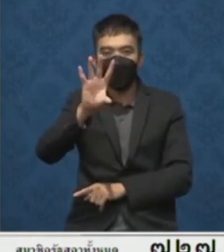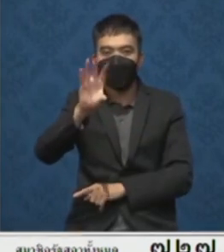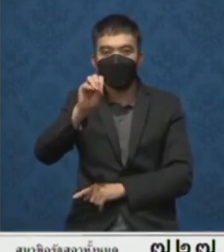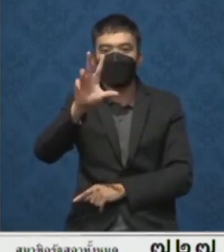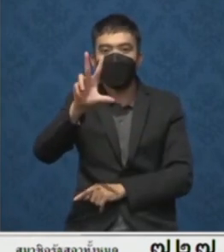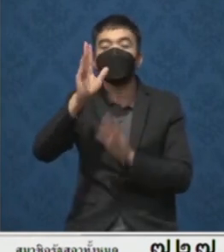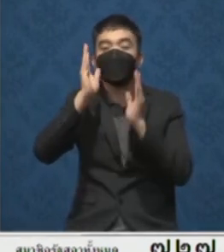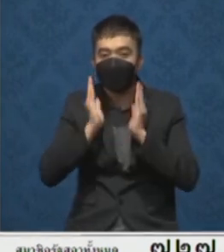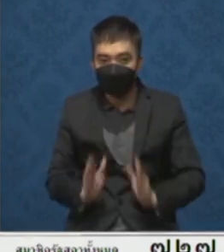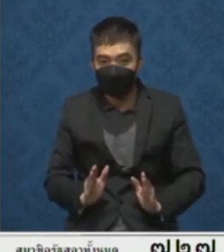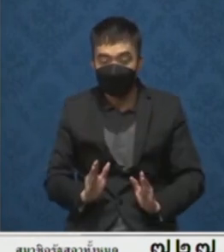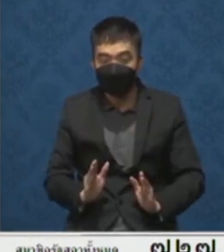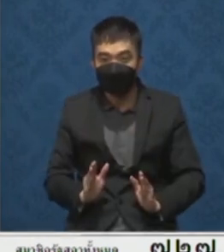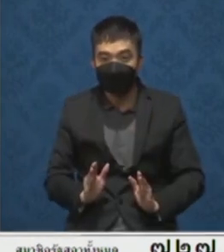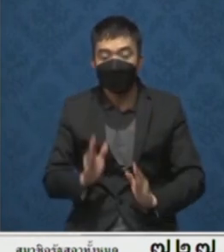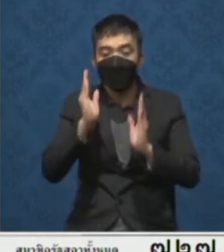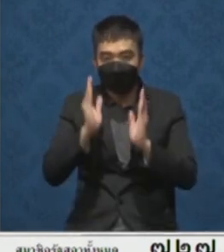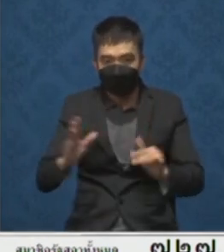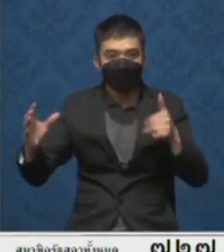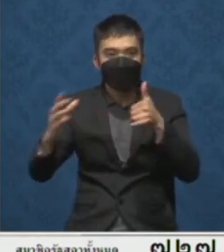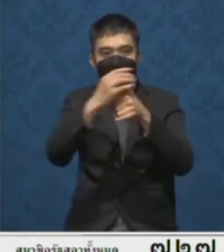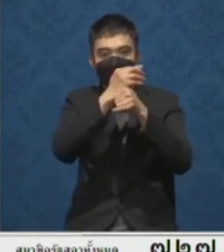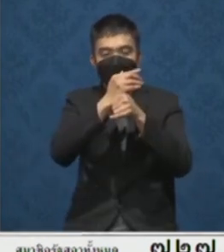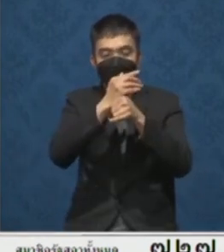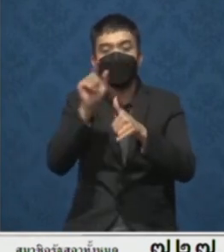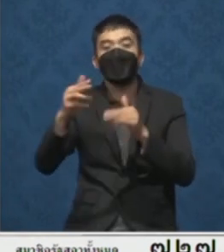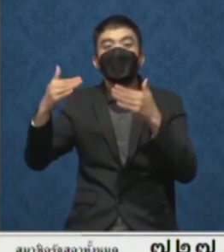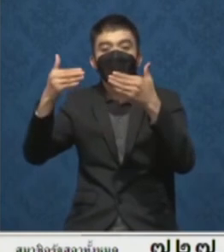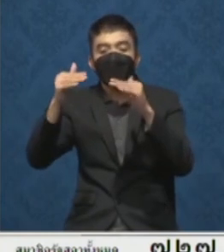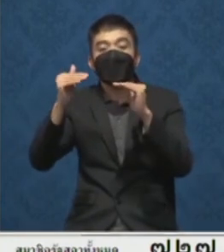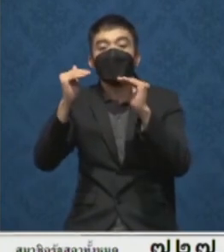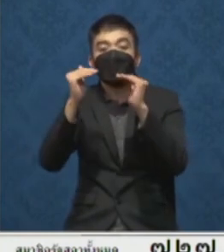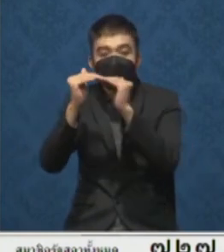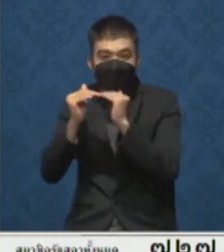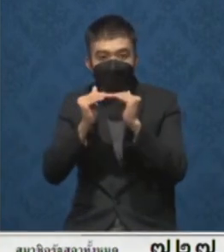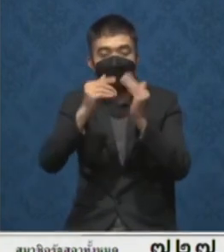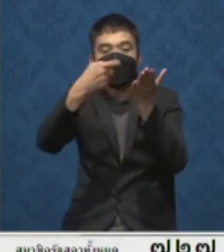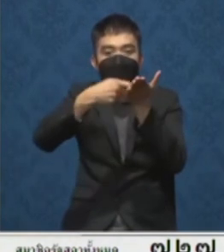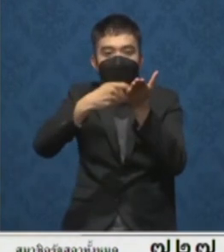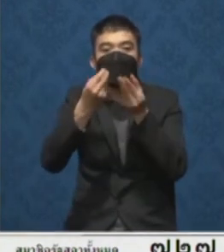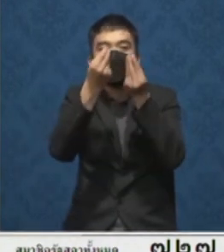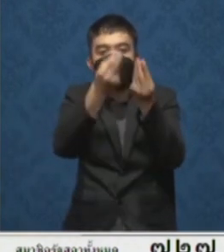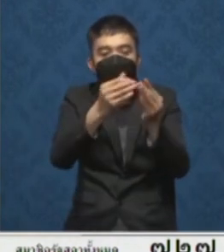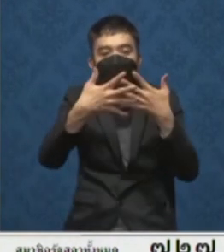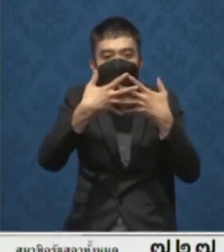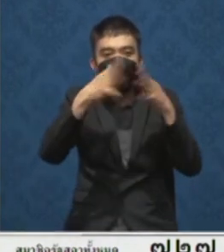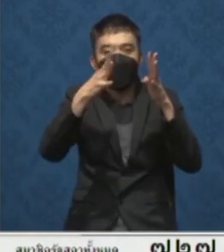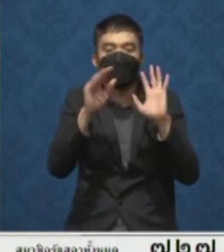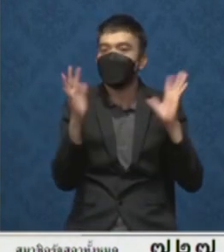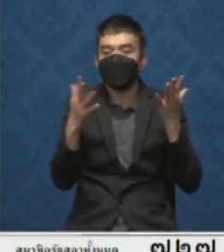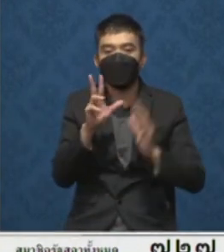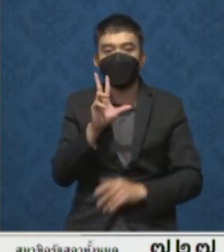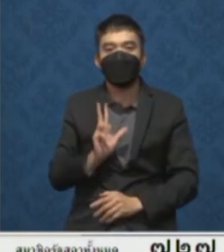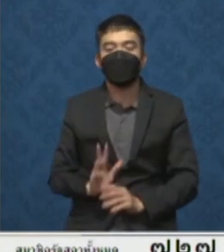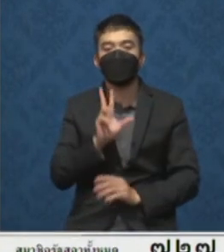นและจำนวนนี้พวกเขาไม่ได้รับสิทธิในการประกันตัวจำนวน31คนโดย6คนใน31คน